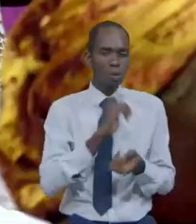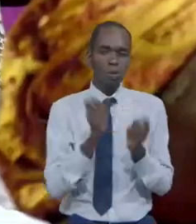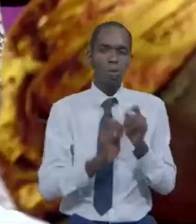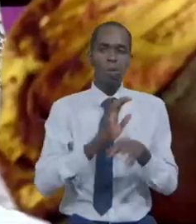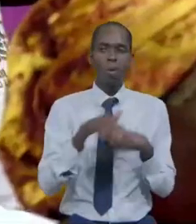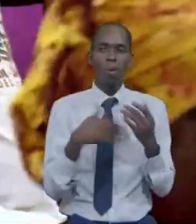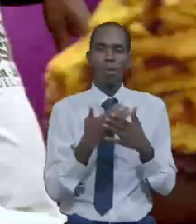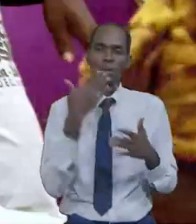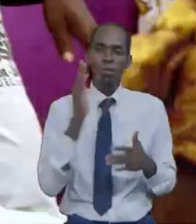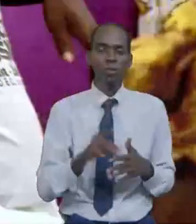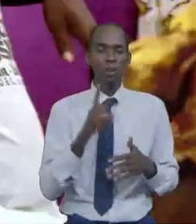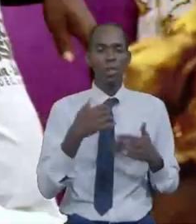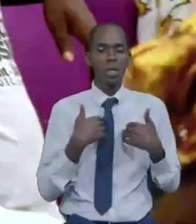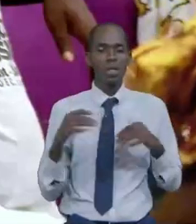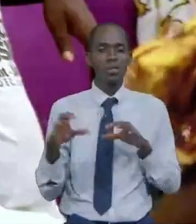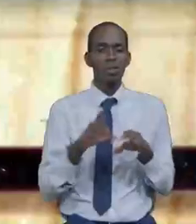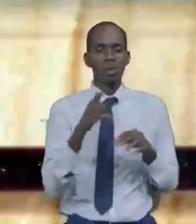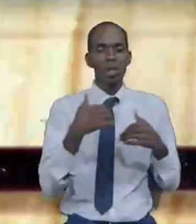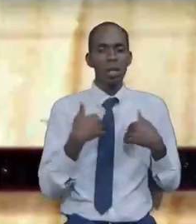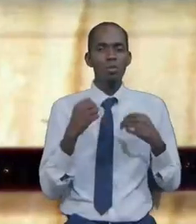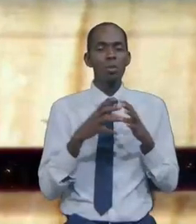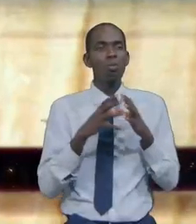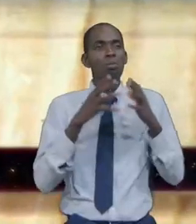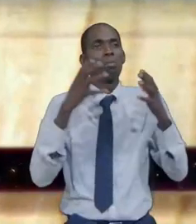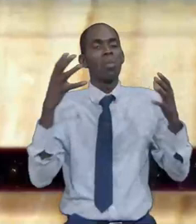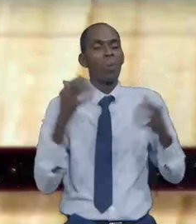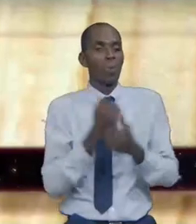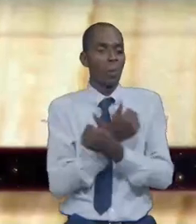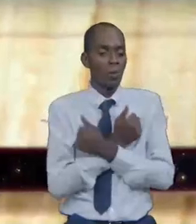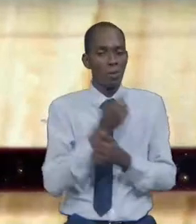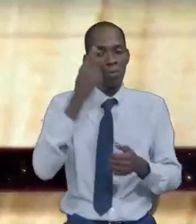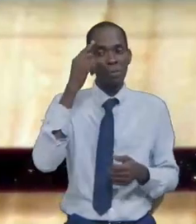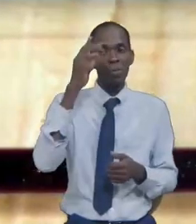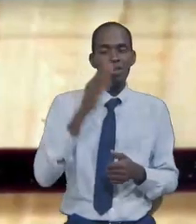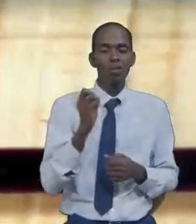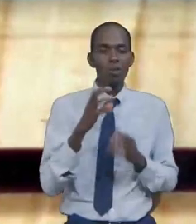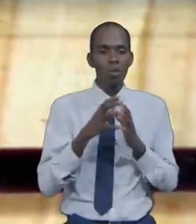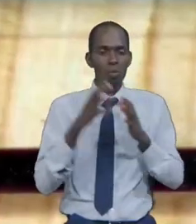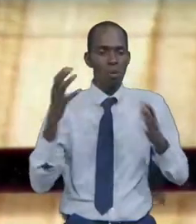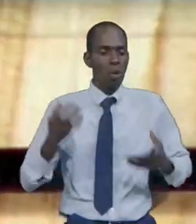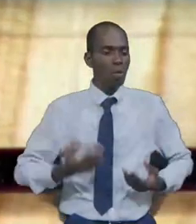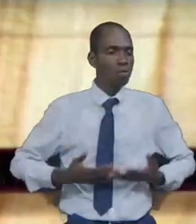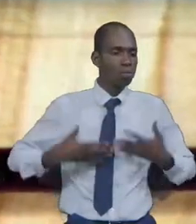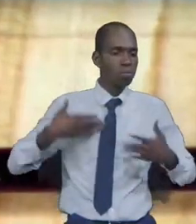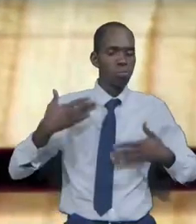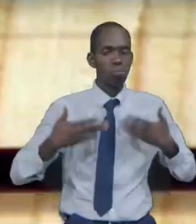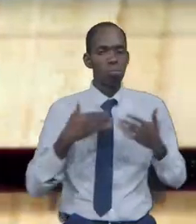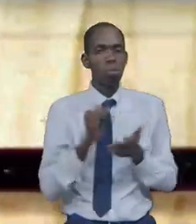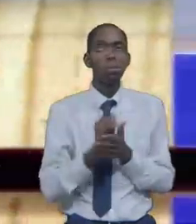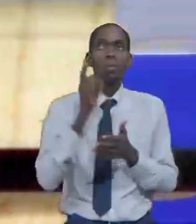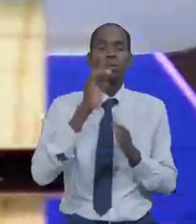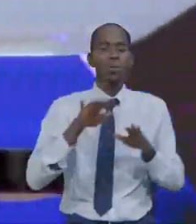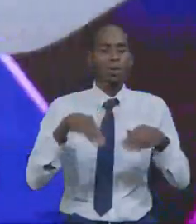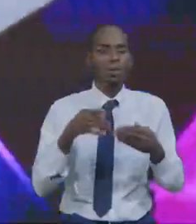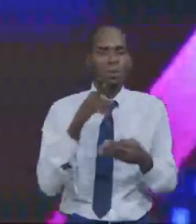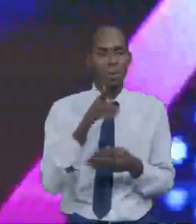les mauvaises choses qu'il a faites. Il a tant d'amour pour Dieu, tant d'empressement, que le Seigneur lui a donné une